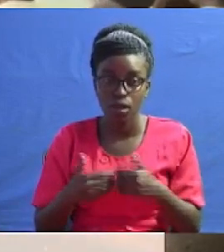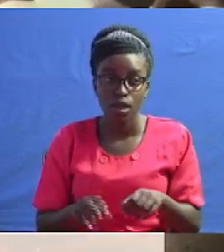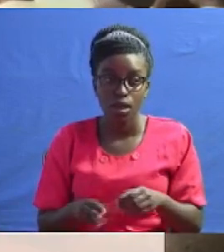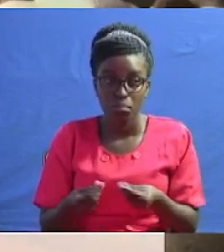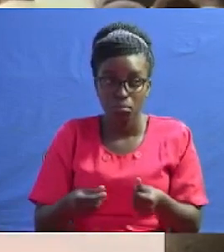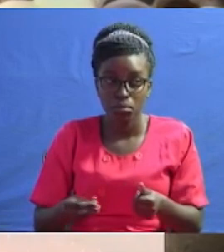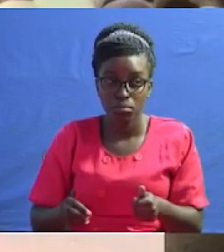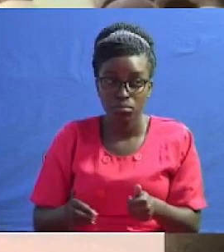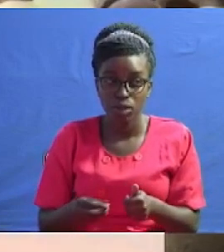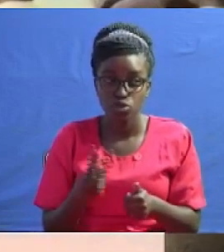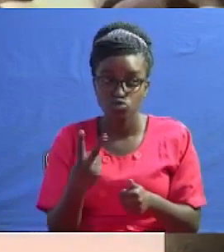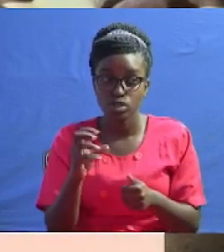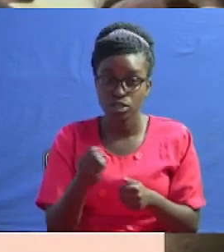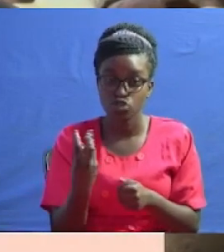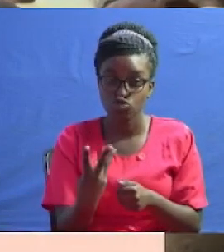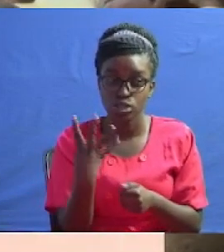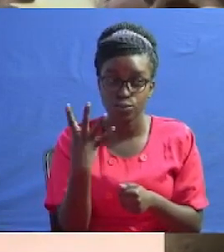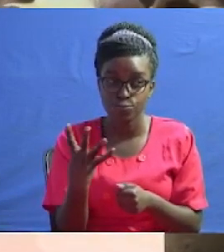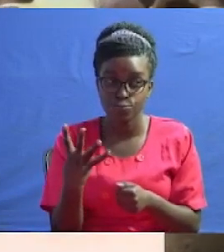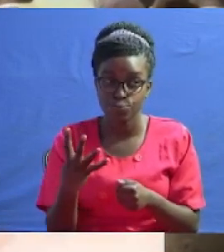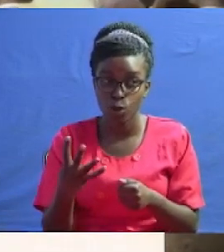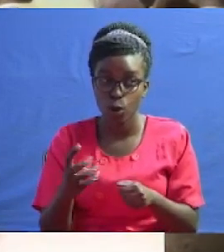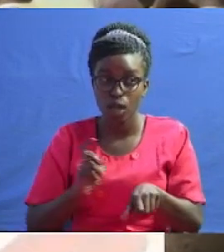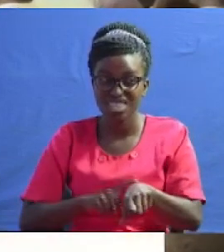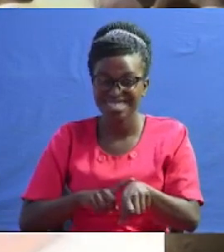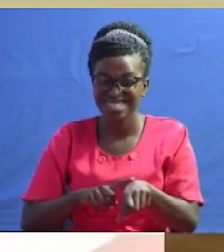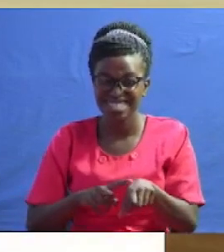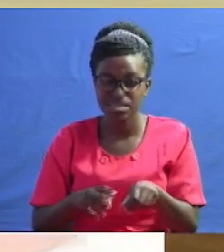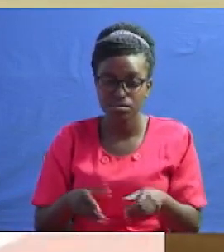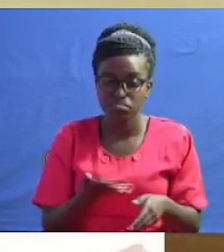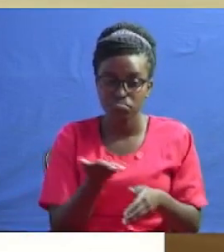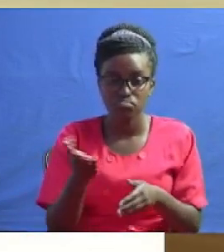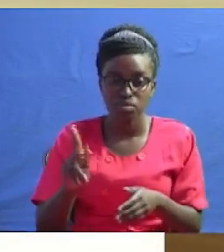mwaka 2024 inazidi kuibua hisia mseto miongoni mwa Kenya.